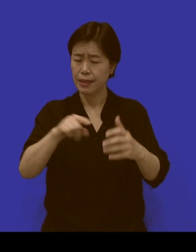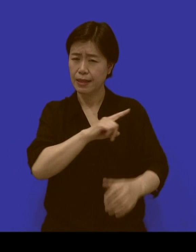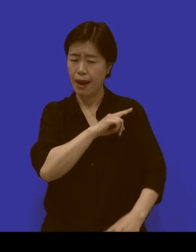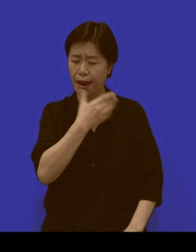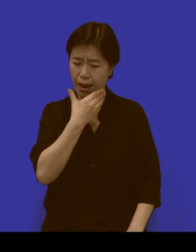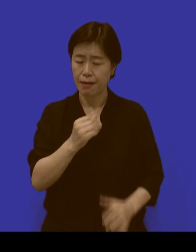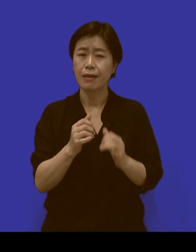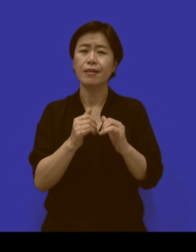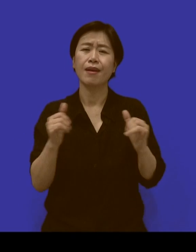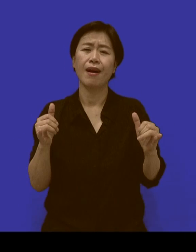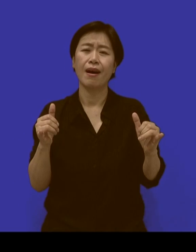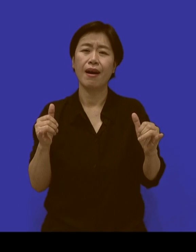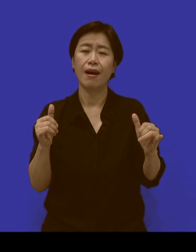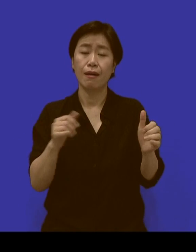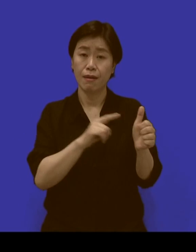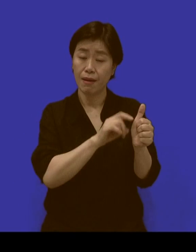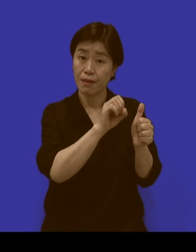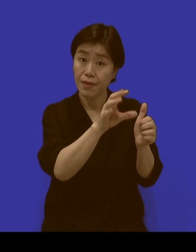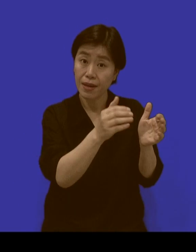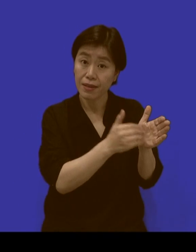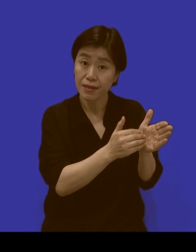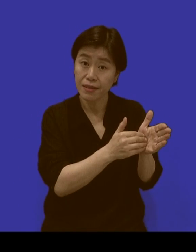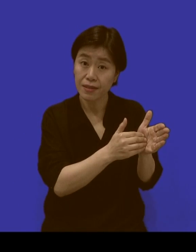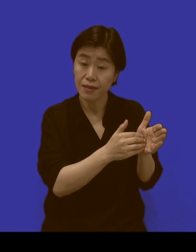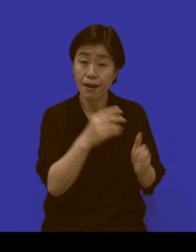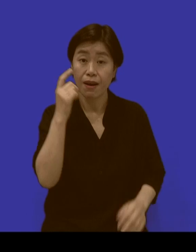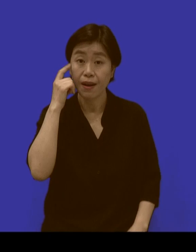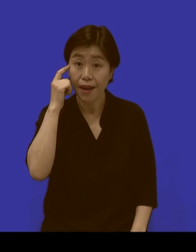네. 그 기도와 그